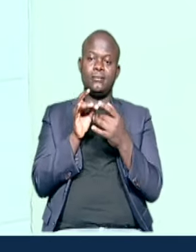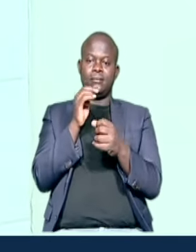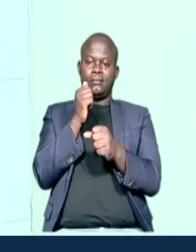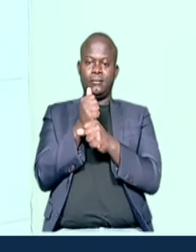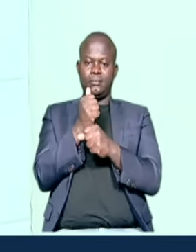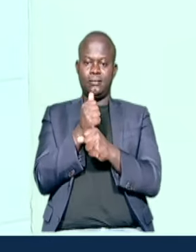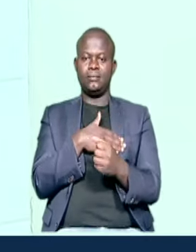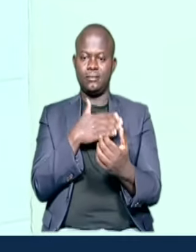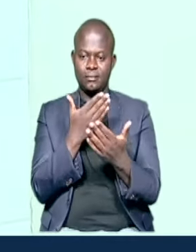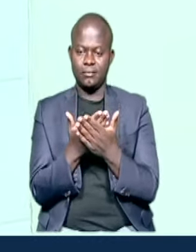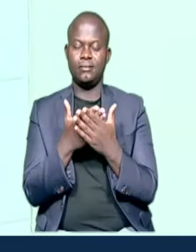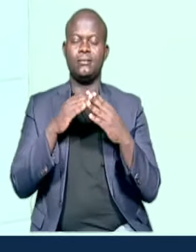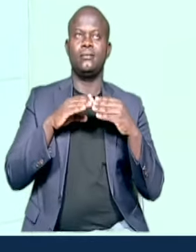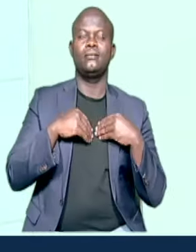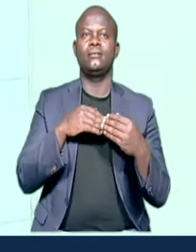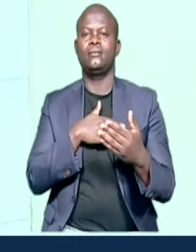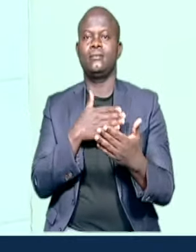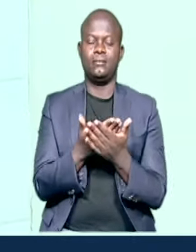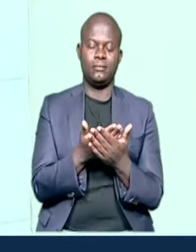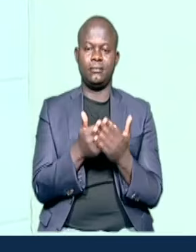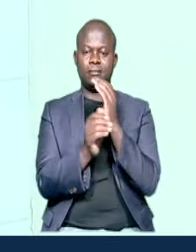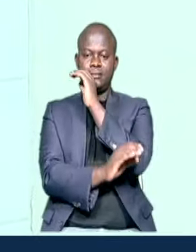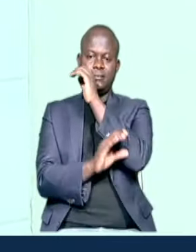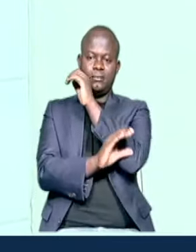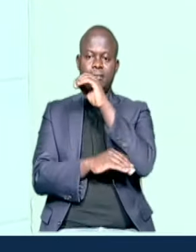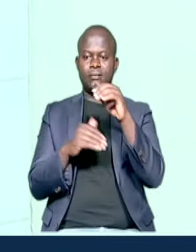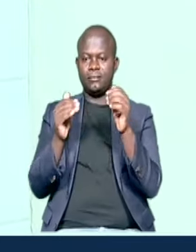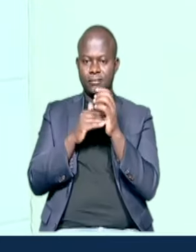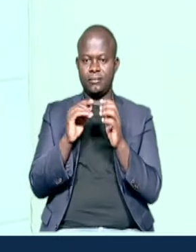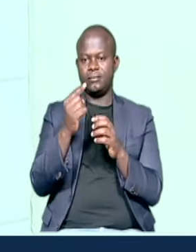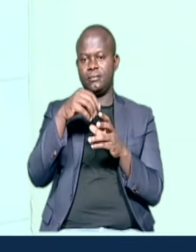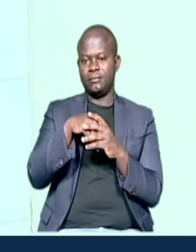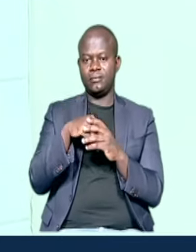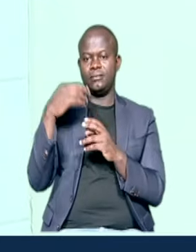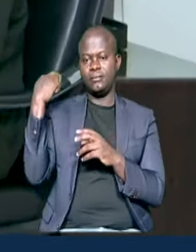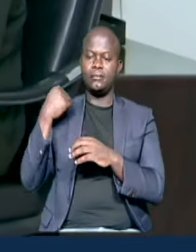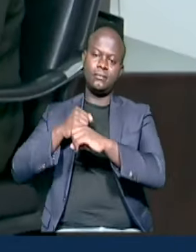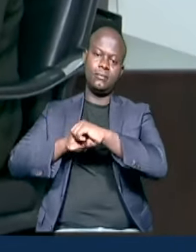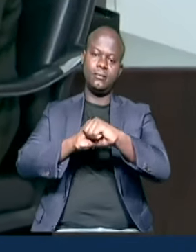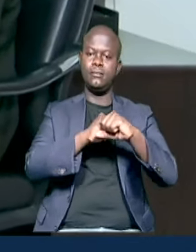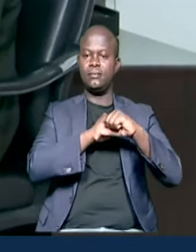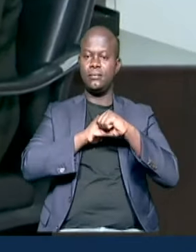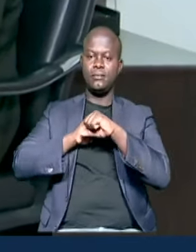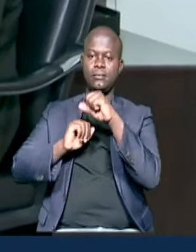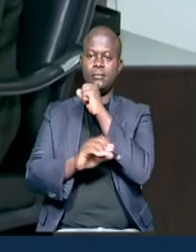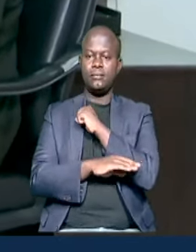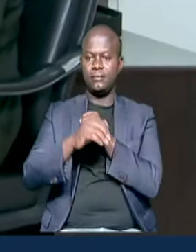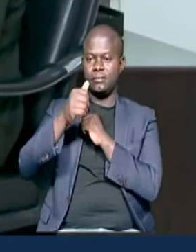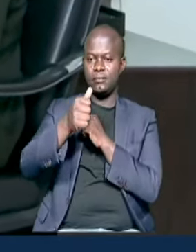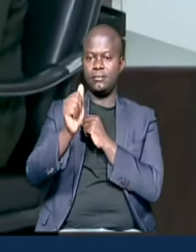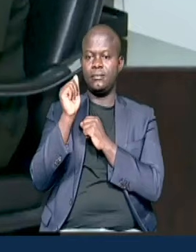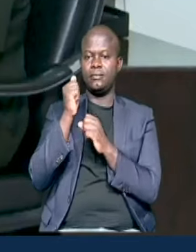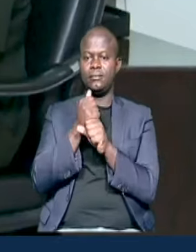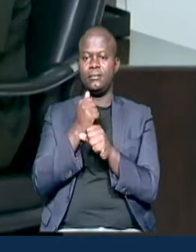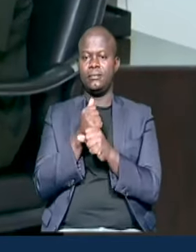uba witanze wemeye kwitanga no kwitangira igihugu ukaba umwe mu bashinzwe kurinda ubusugire bw'igihugu cyawe n'umwuga